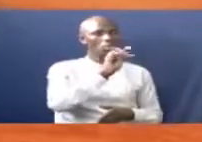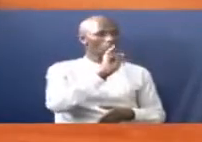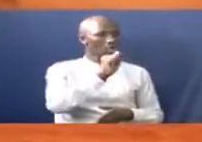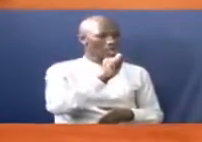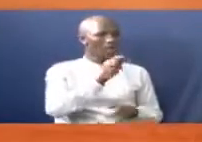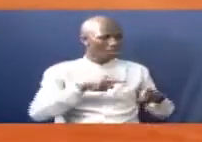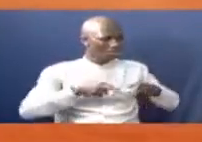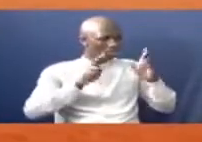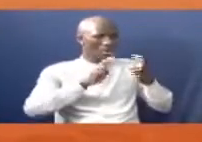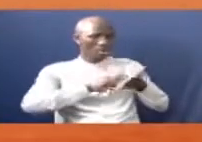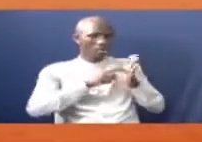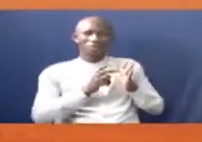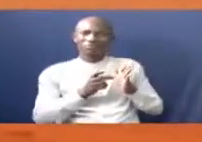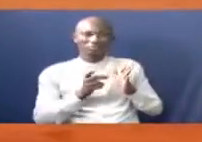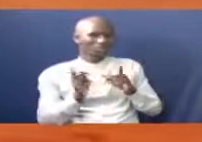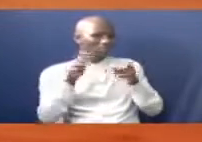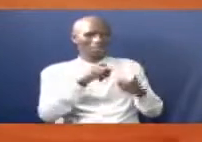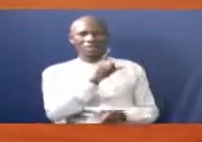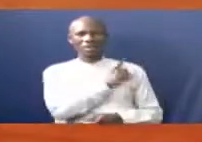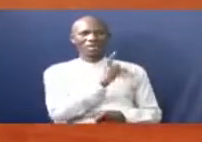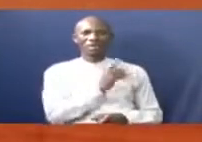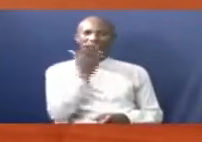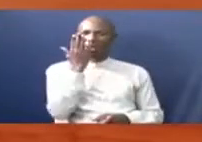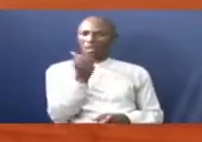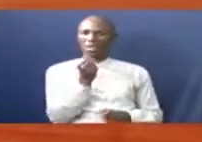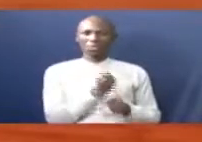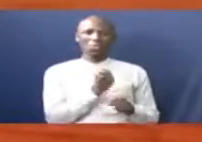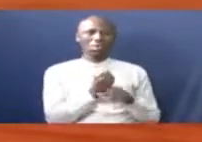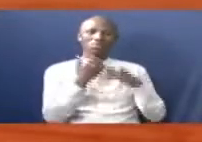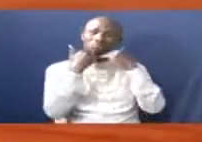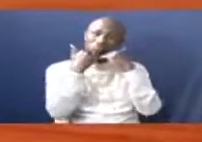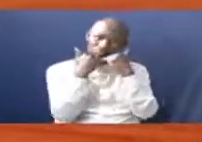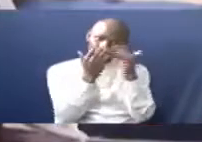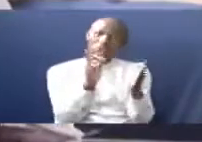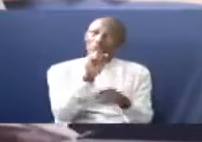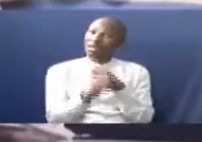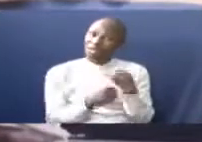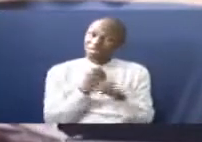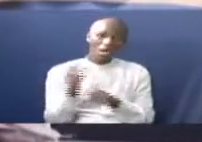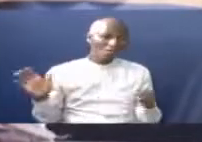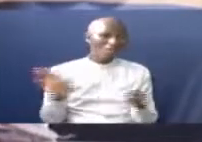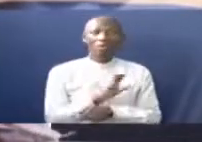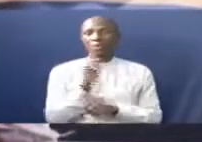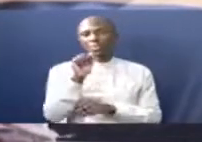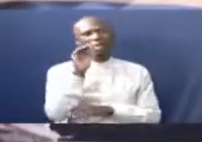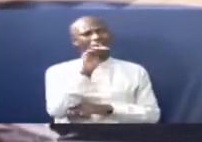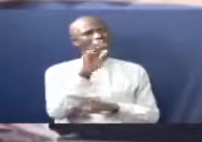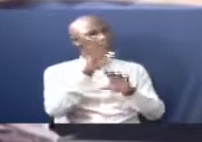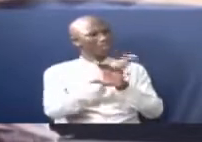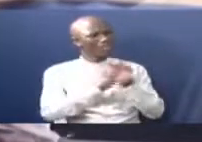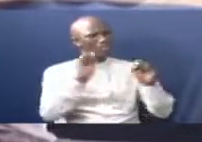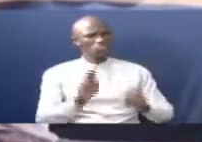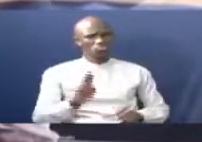la tuwaete iwe ni lazy. In a way, ayeti ya matinga mata thukuma uwe ya kumela uwezu anangadi uwe na maka omwe. Liti to no kulia Musumbi witu